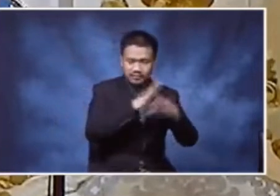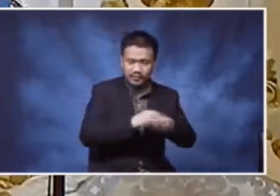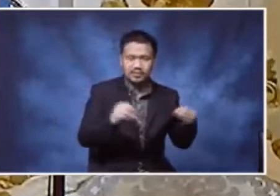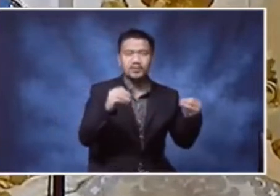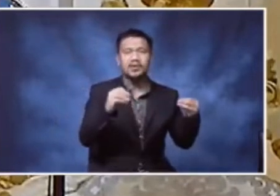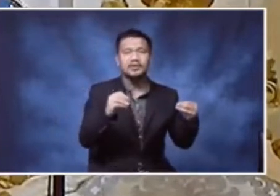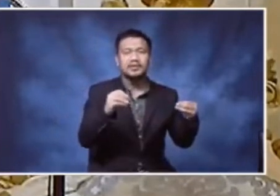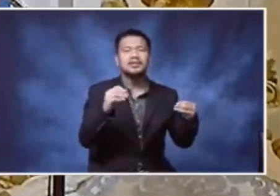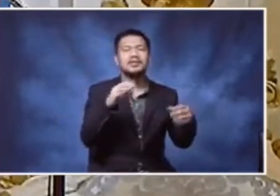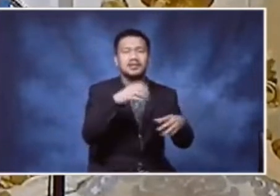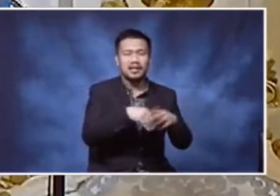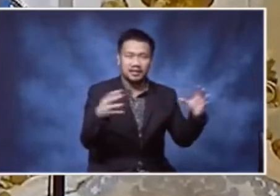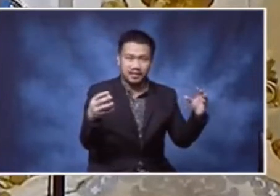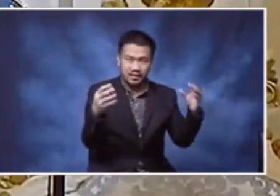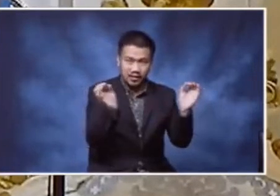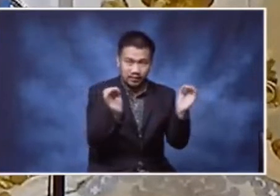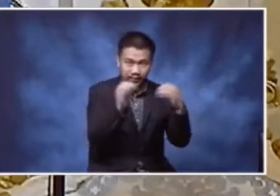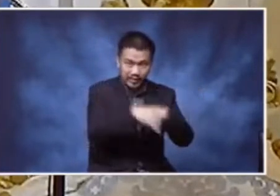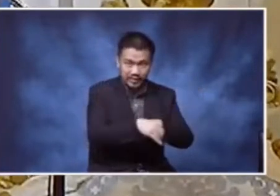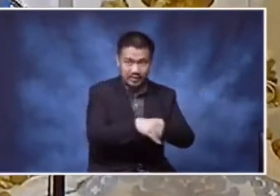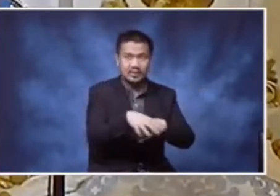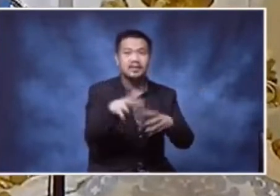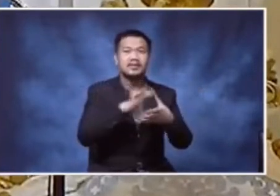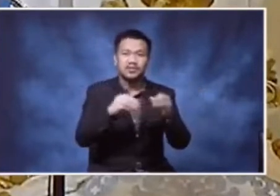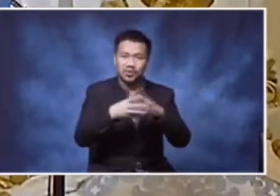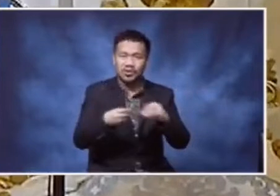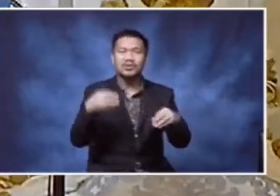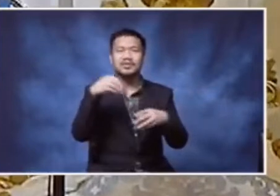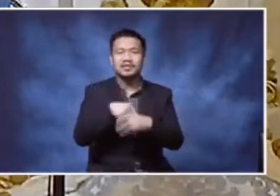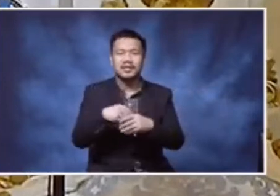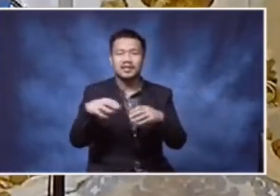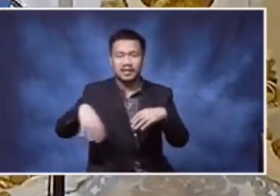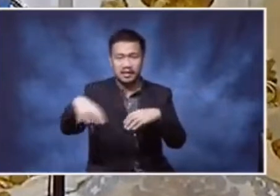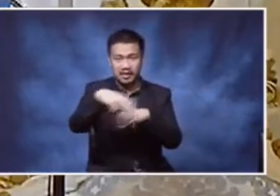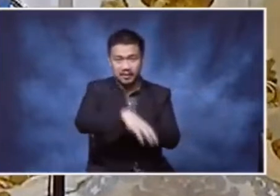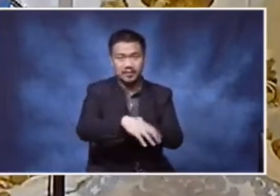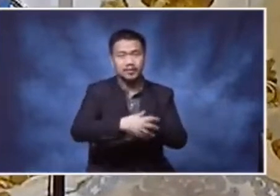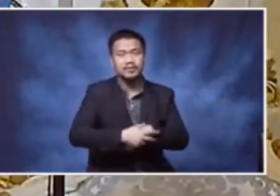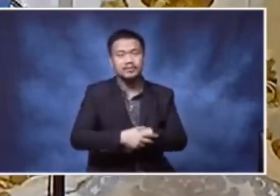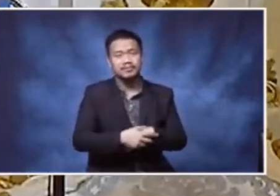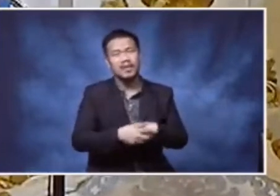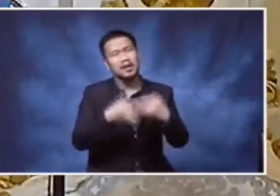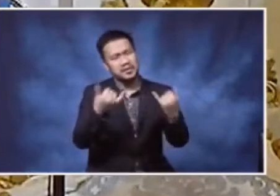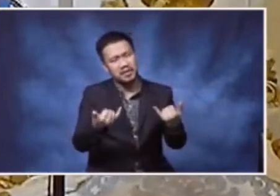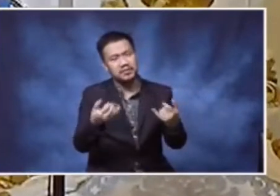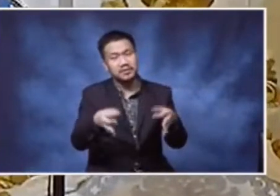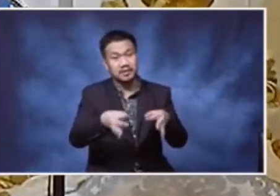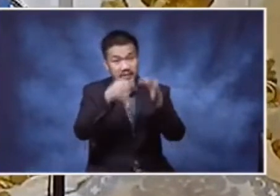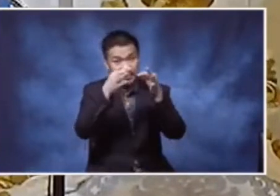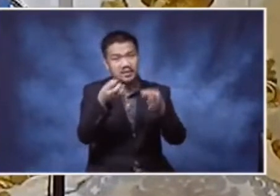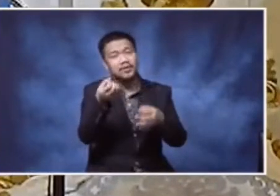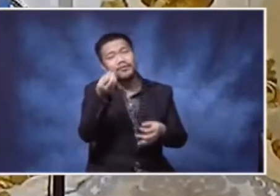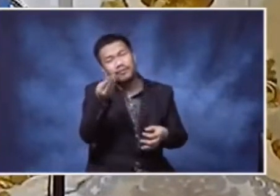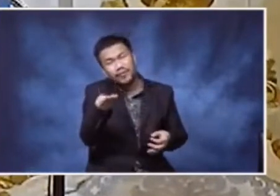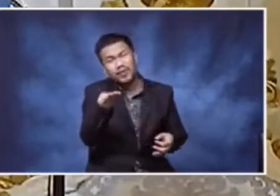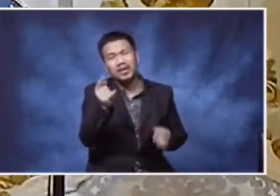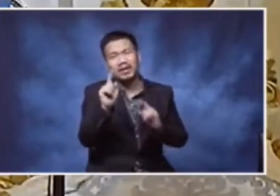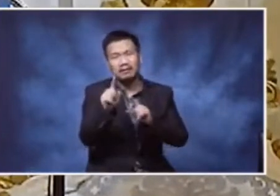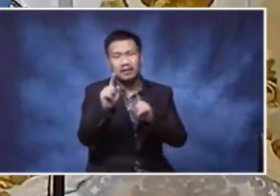ang maraming mga tao. Ngayon, dito sa Misa, ilan lang ang maaabot ko? Ilan ba